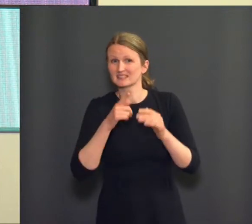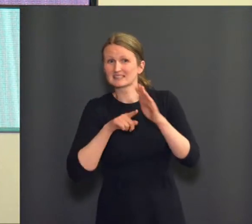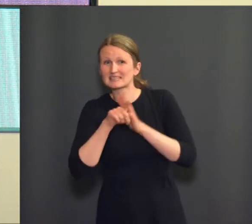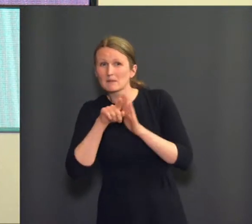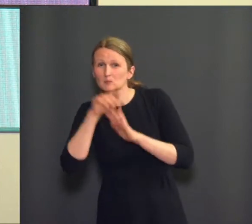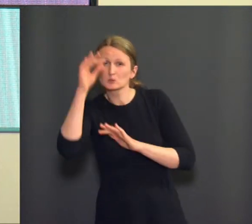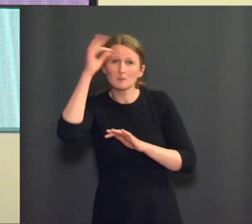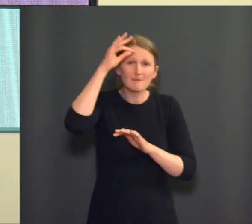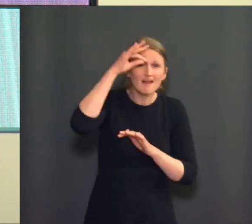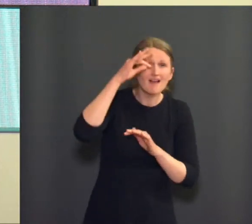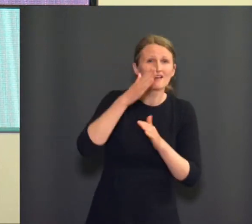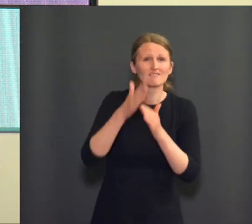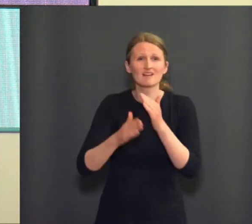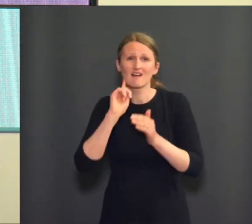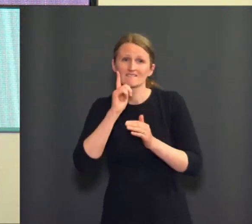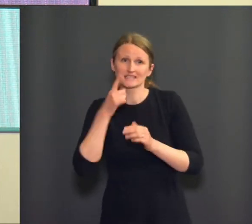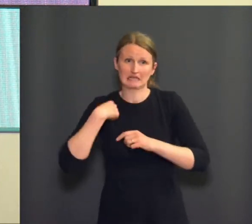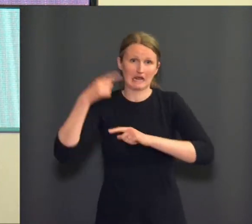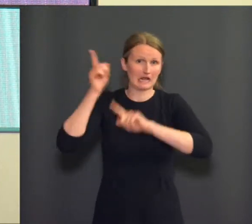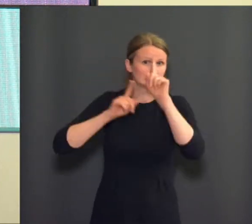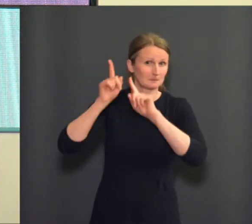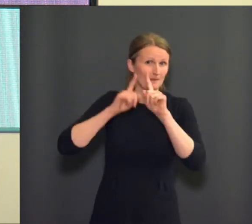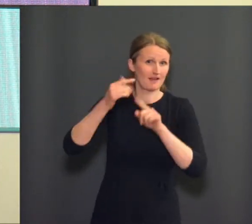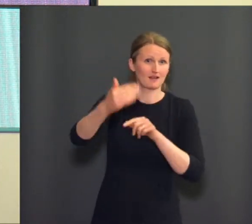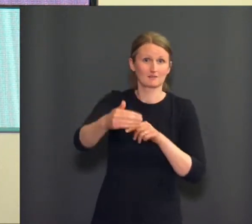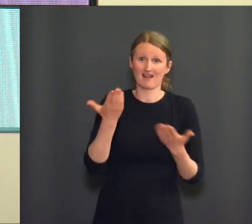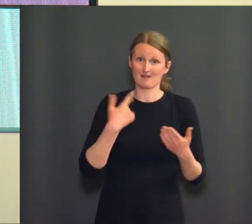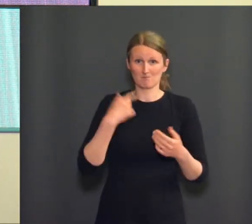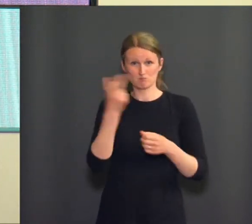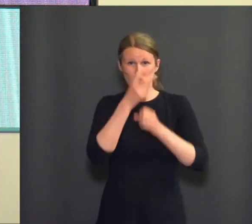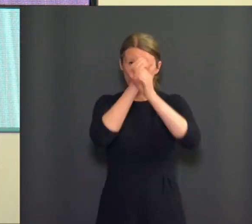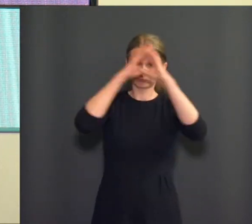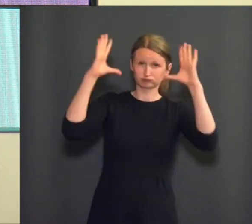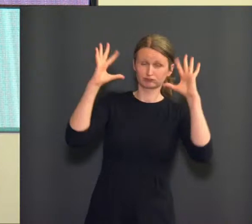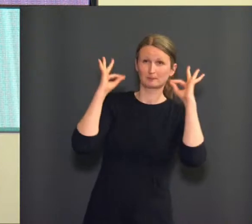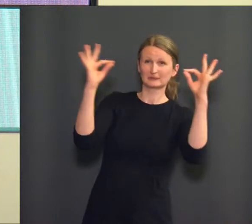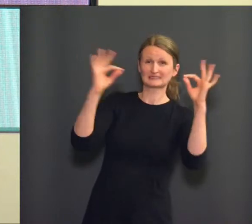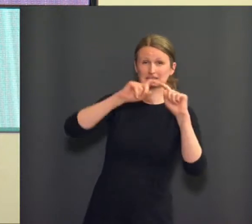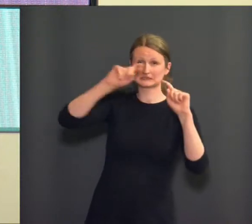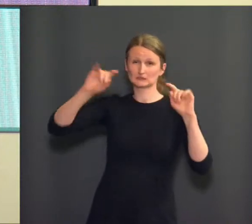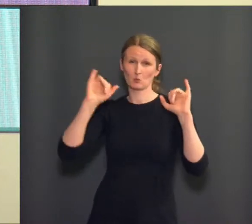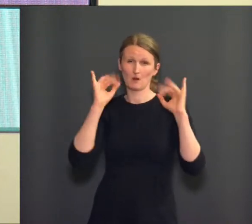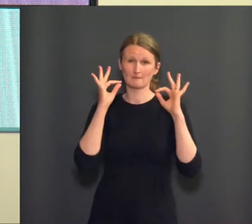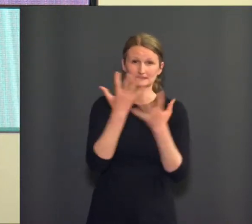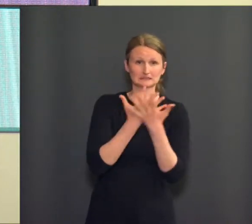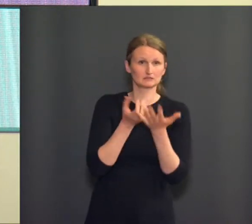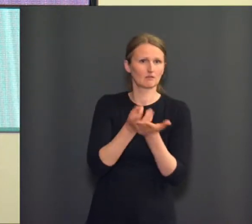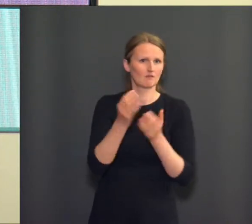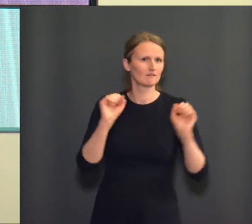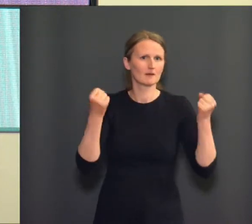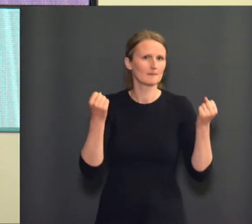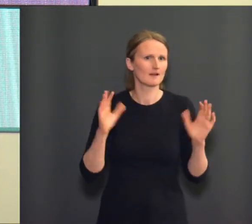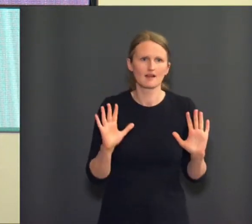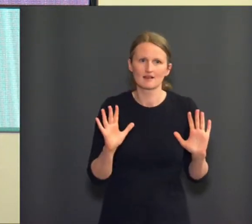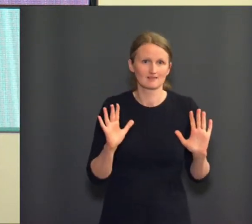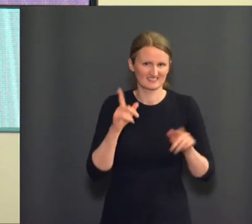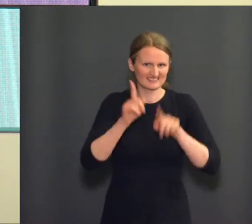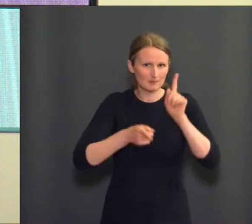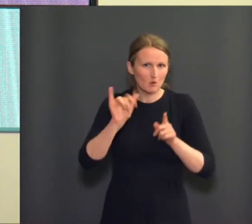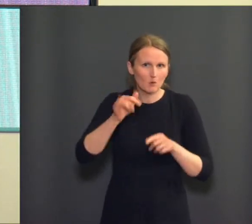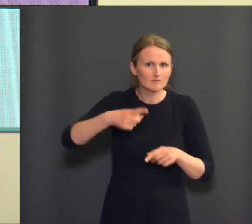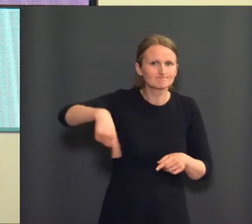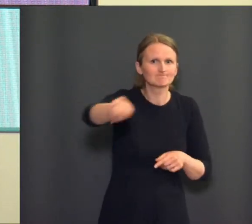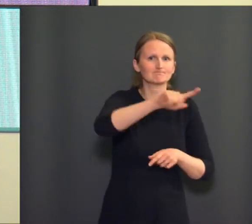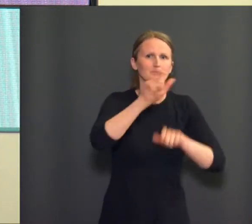prédire la manière dont nous nous comportons, surtout dans le contexte particulier de fatigue que la population ressent vis-à-vis des mesures actuelles.